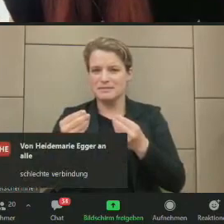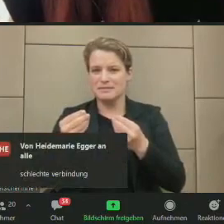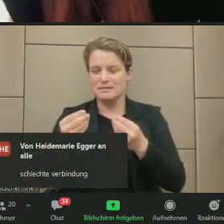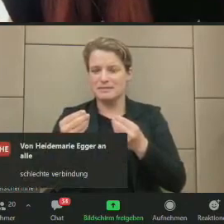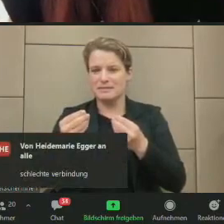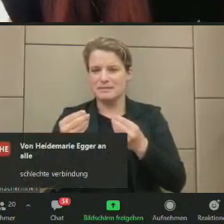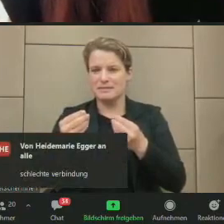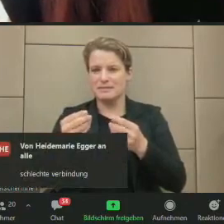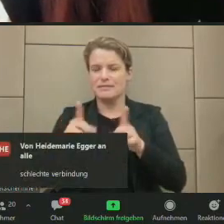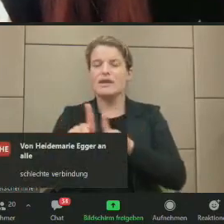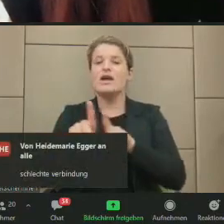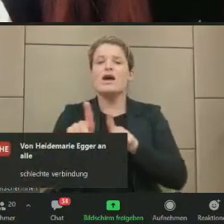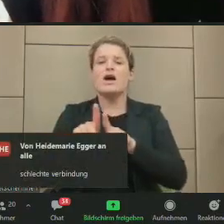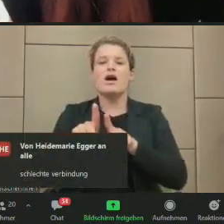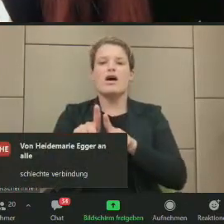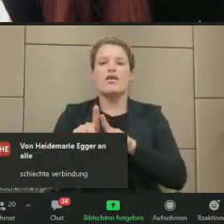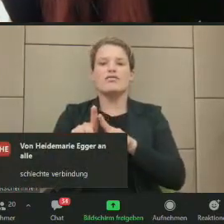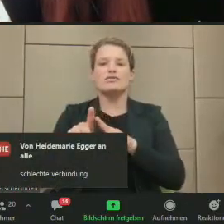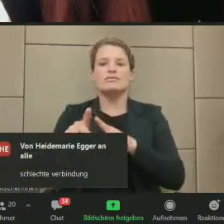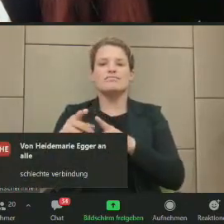auch so wertschätzend.